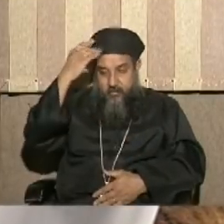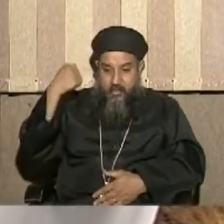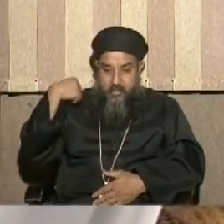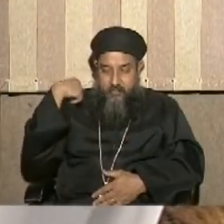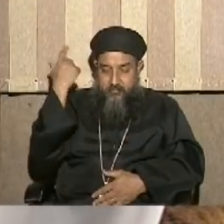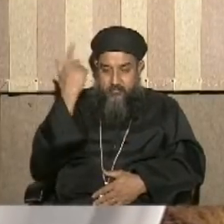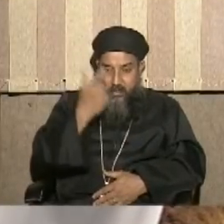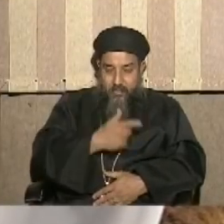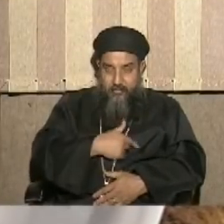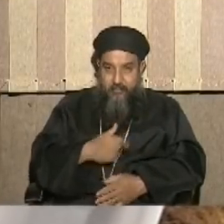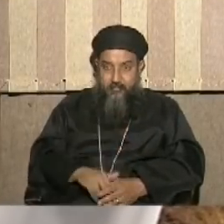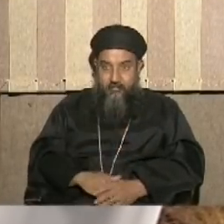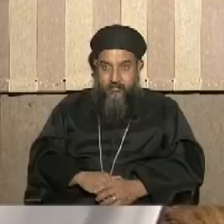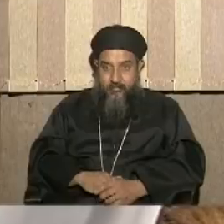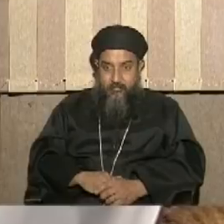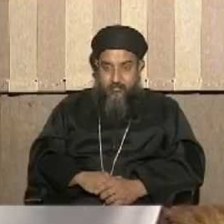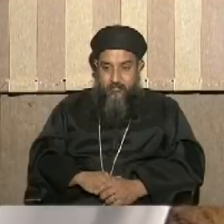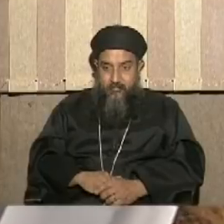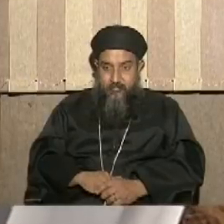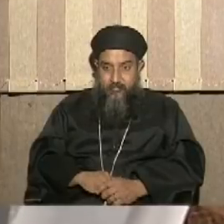ببركة صلواتهم.